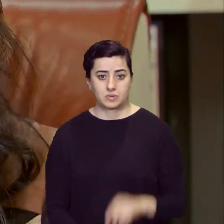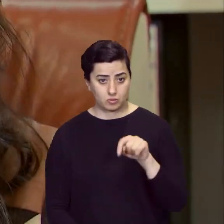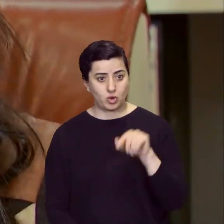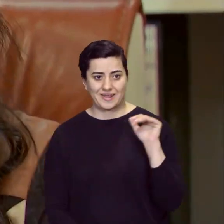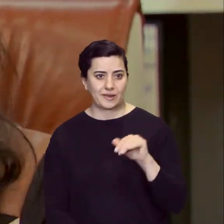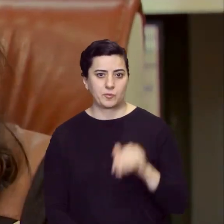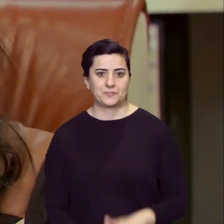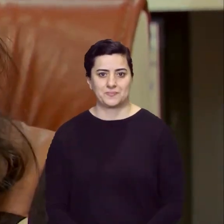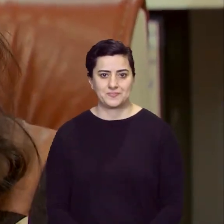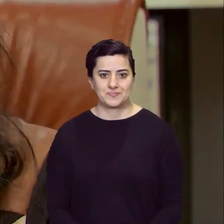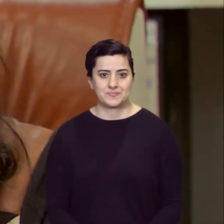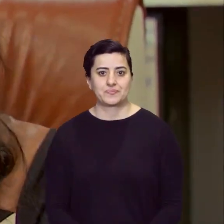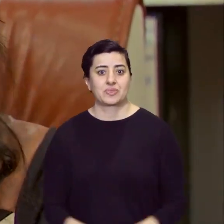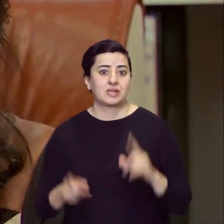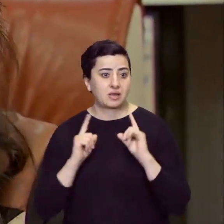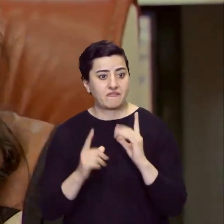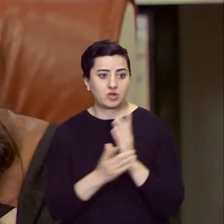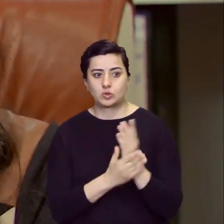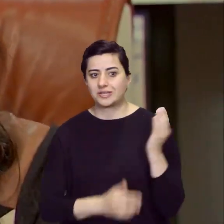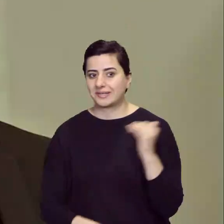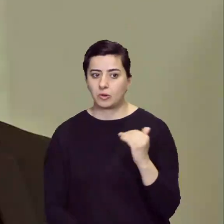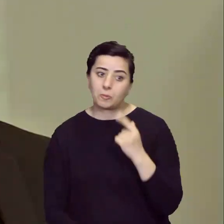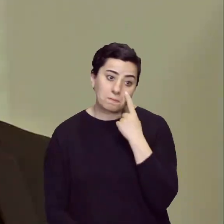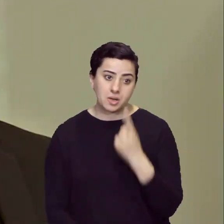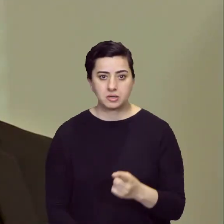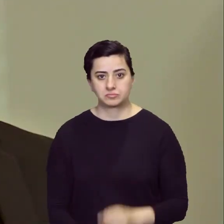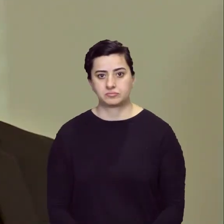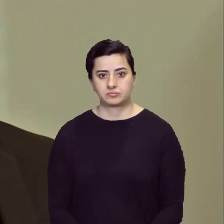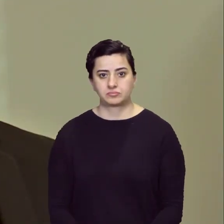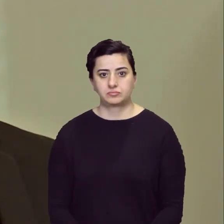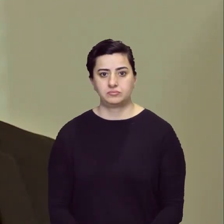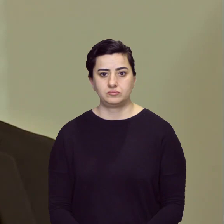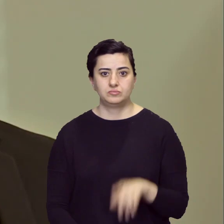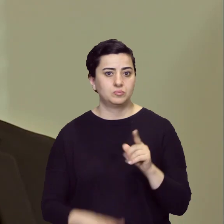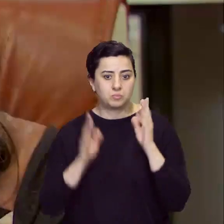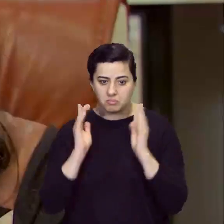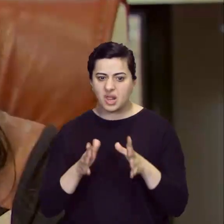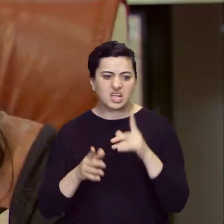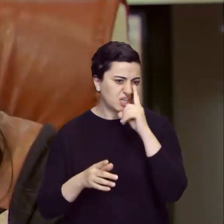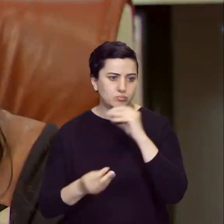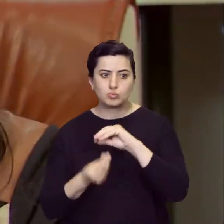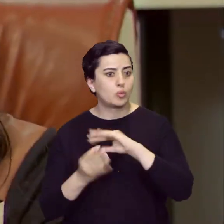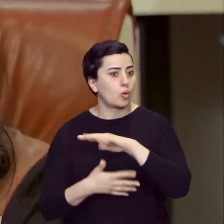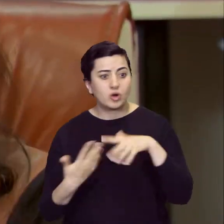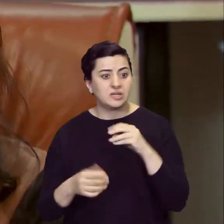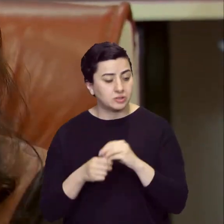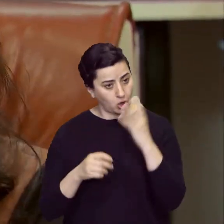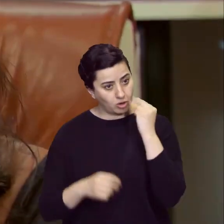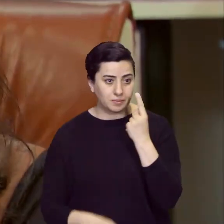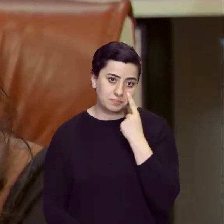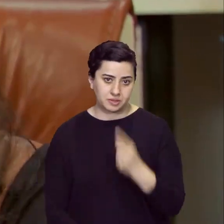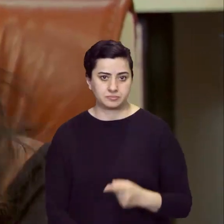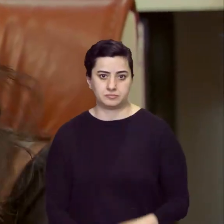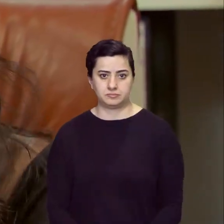Buraya geliyor. Dava dosyasını da getiriyor. Bakalım bu belayı abim başına kim açmış? Nihayet öğreniyoruz.